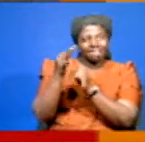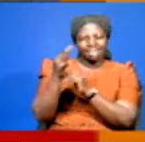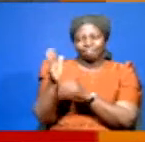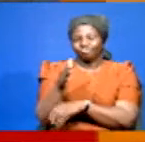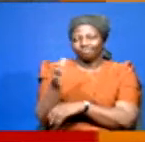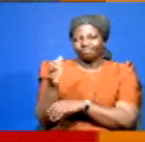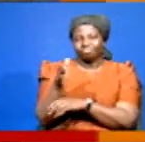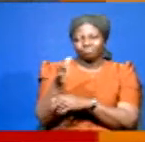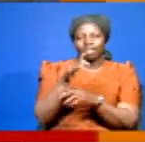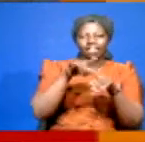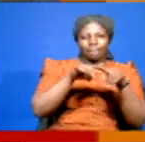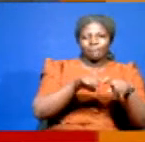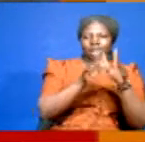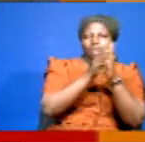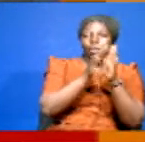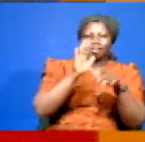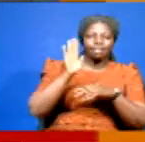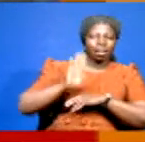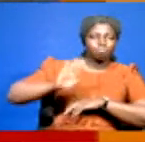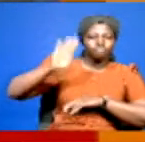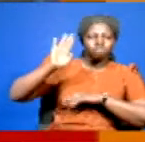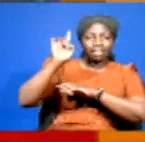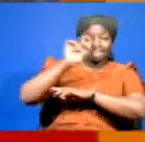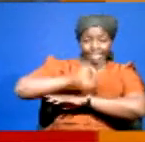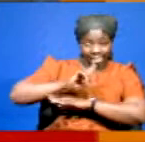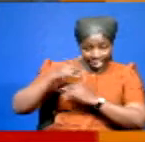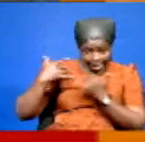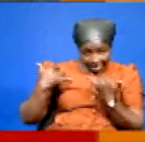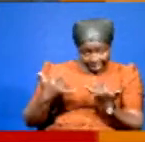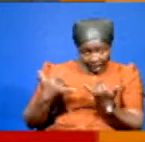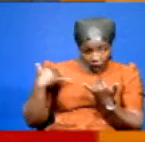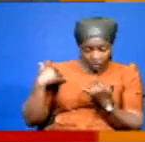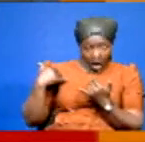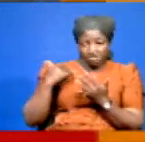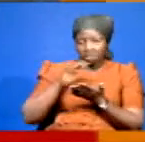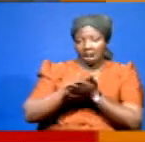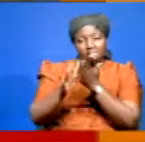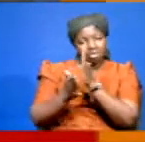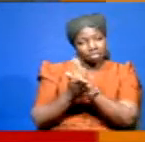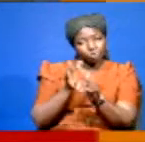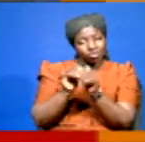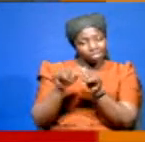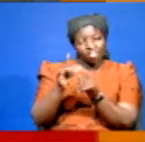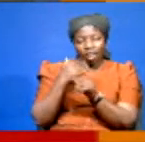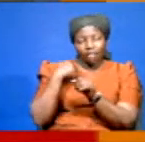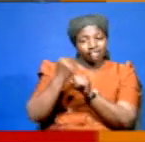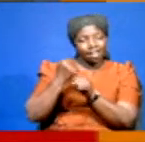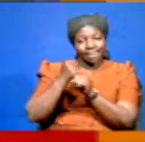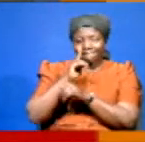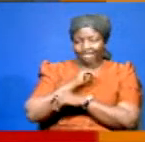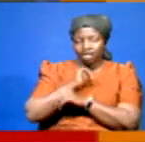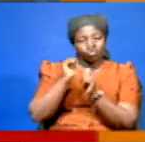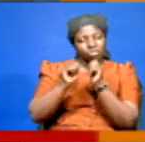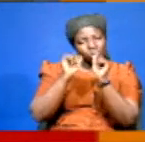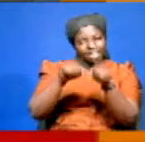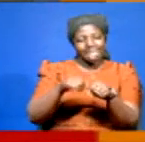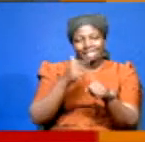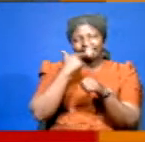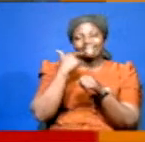alivyoapishwa. Na kwa sasa hakuna jambo ambalo amefanya ambalo utasema ya kwamba kwa saa hii tangu aingie kama